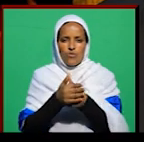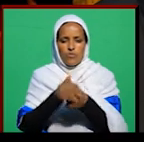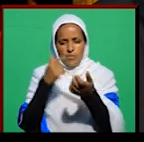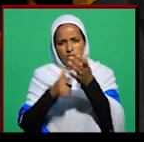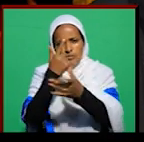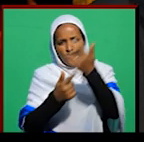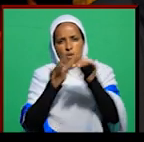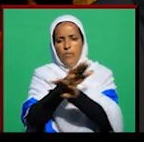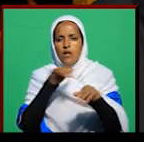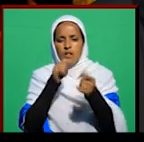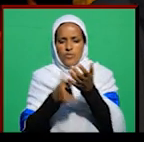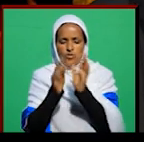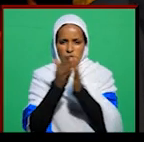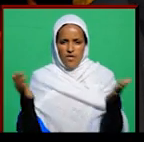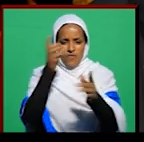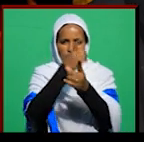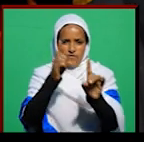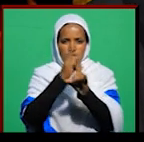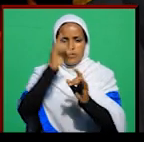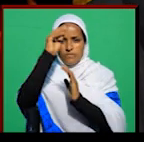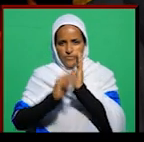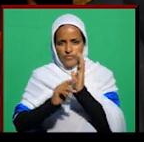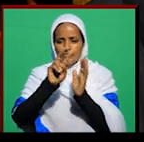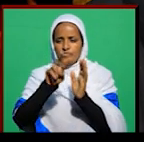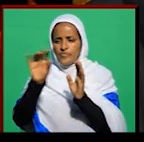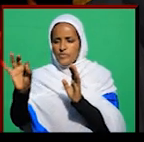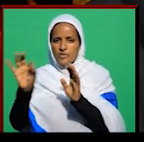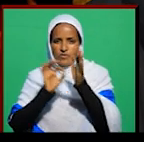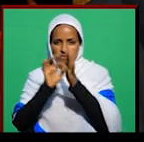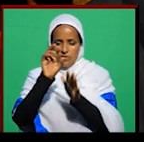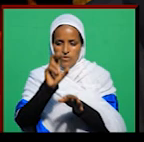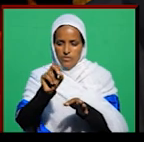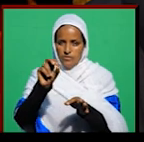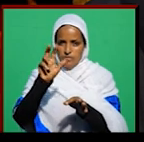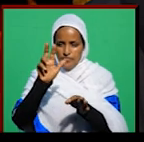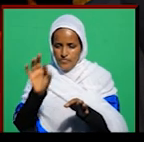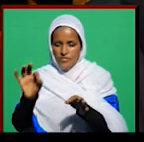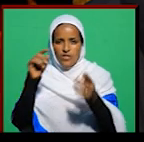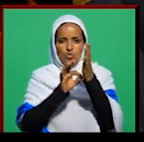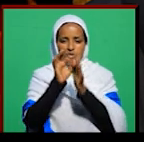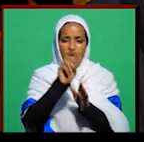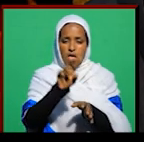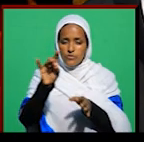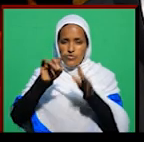እንደውም በዚሁ መጽሐፍ በዘፍጥረት ምዕራፍ 29 39 ከቁጥር 28 ጀምሮ የምናገኘው